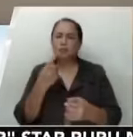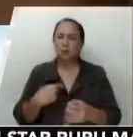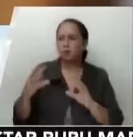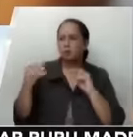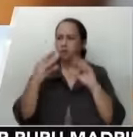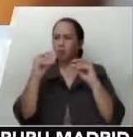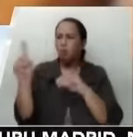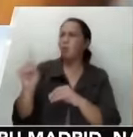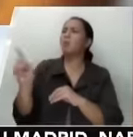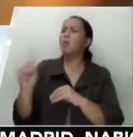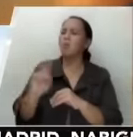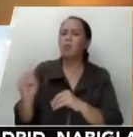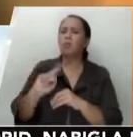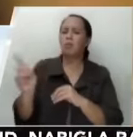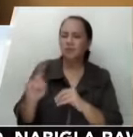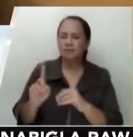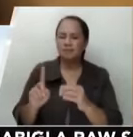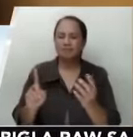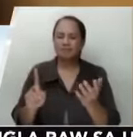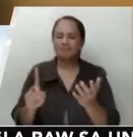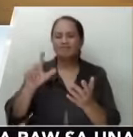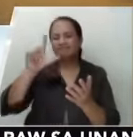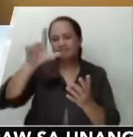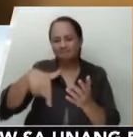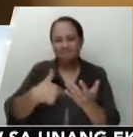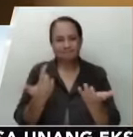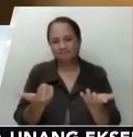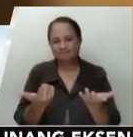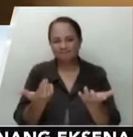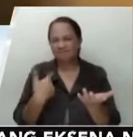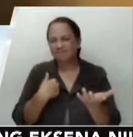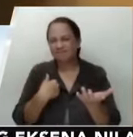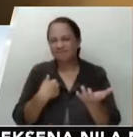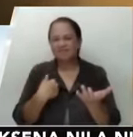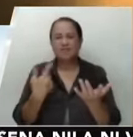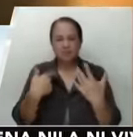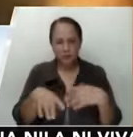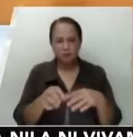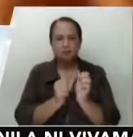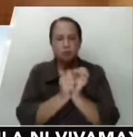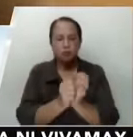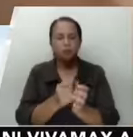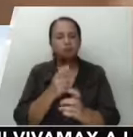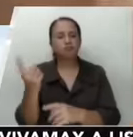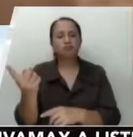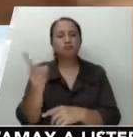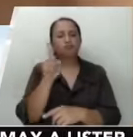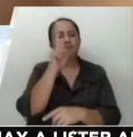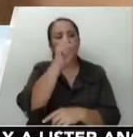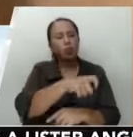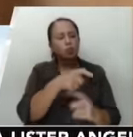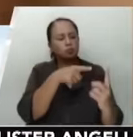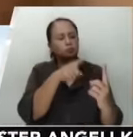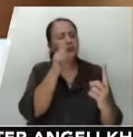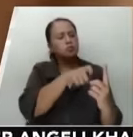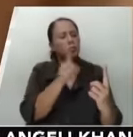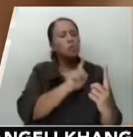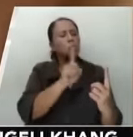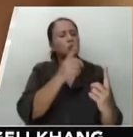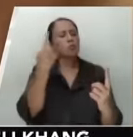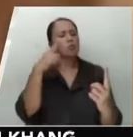Nagkausuo. Pero sa huli, ay di rin siya umubra. Nang aming tanungin ang suspect kung bakit siya may armas, ang sagot nito,